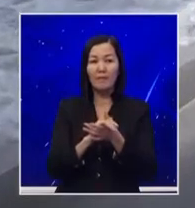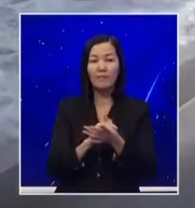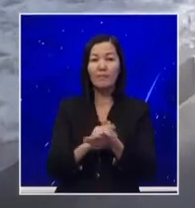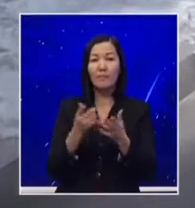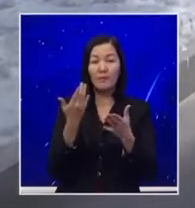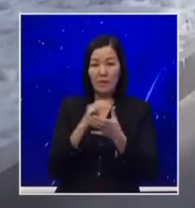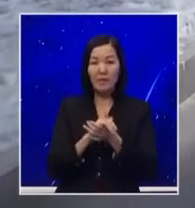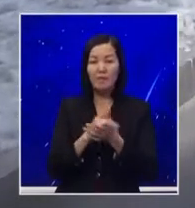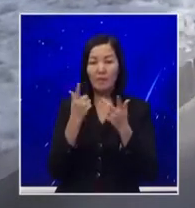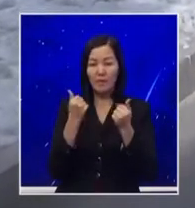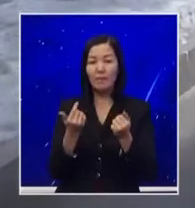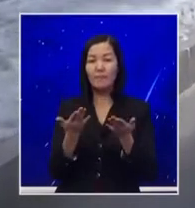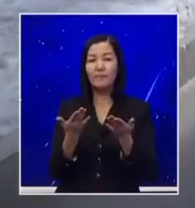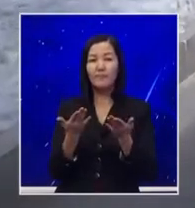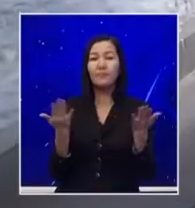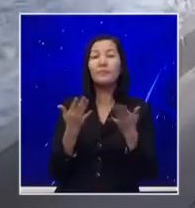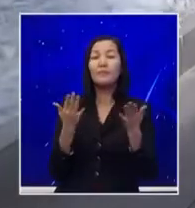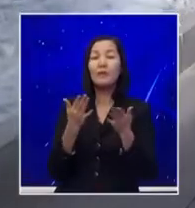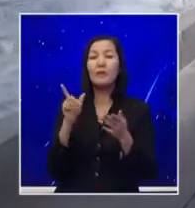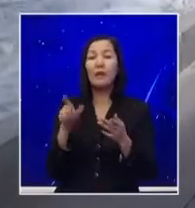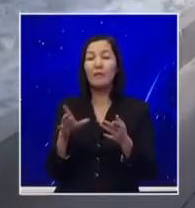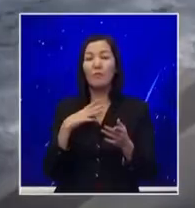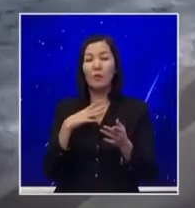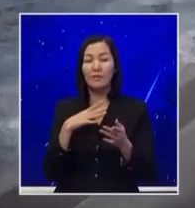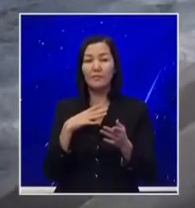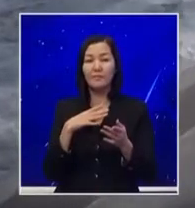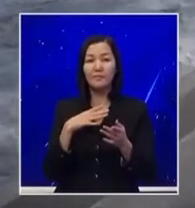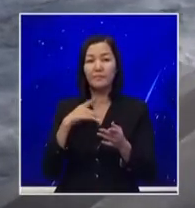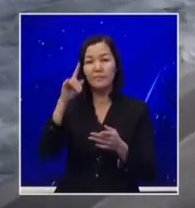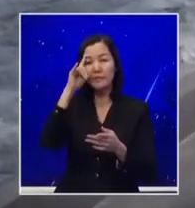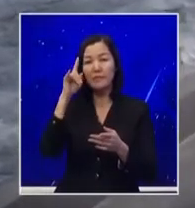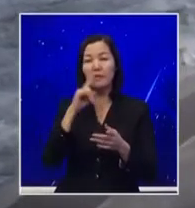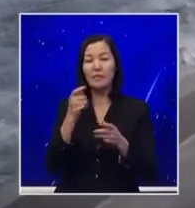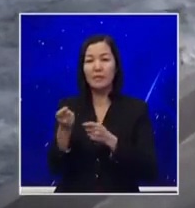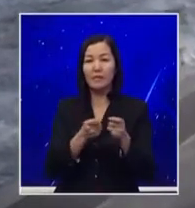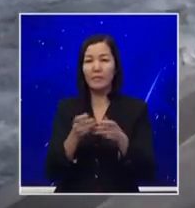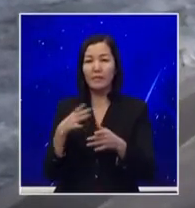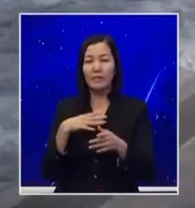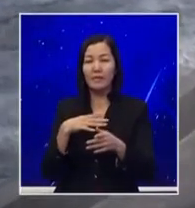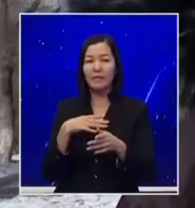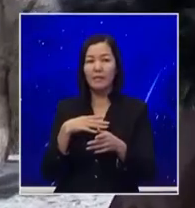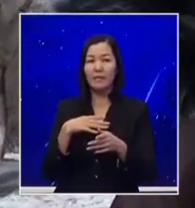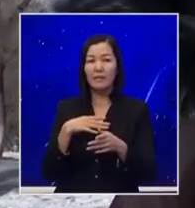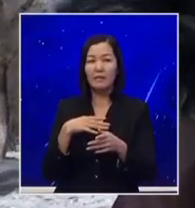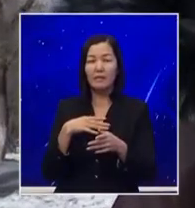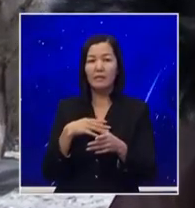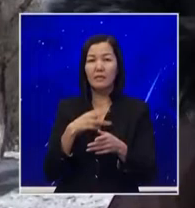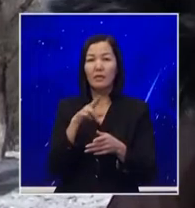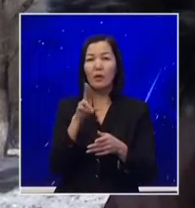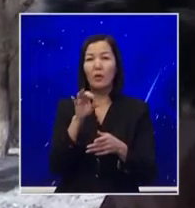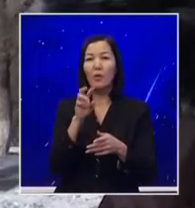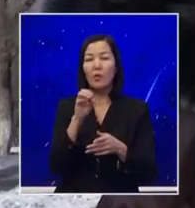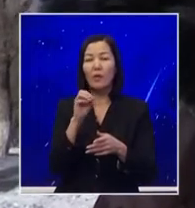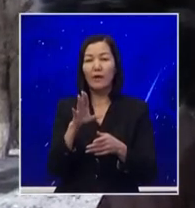танимын. Ол кісі қандай болған екен? Ол кісі Қазақстан басқарған президент болған. Дінмұхамед